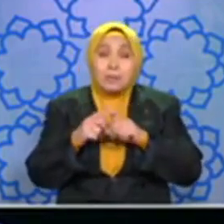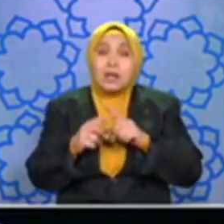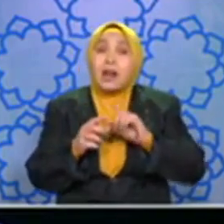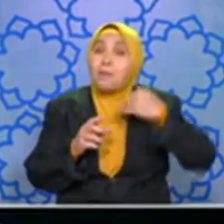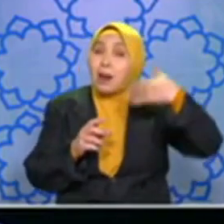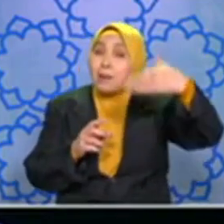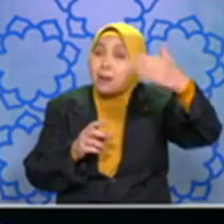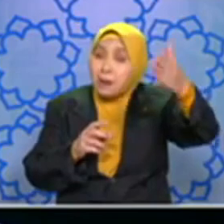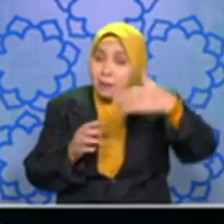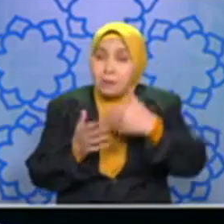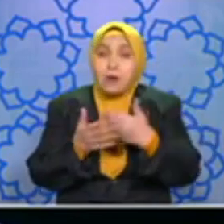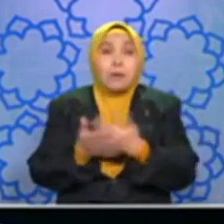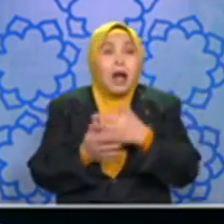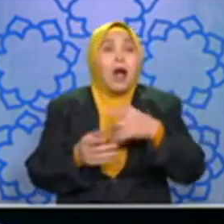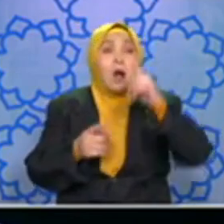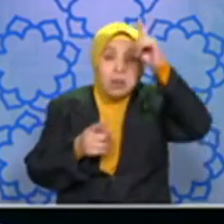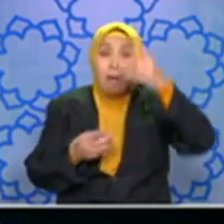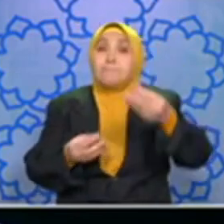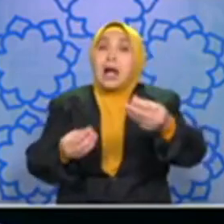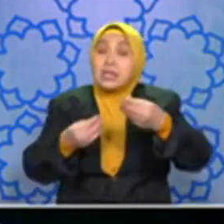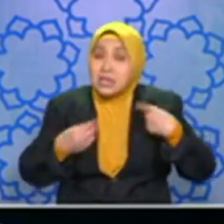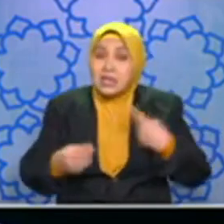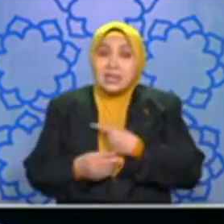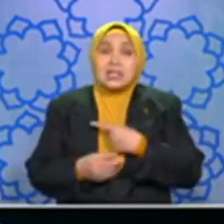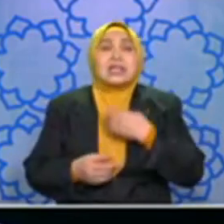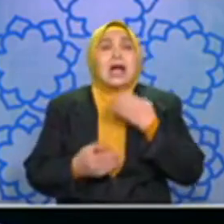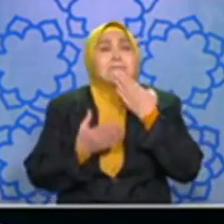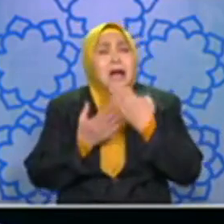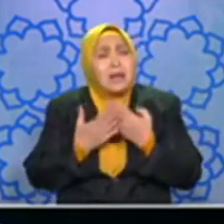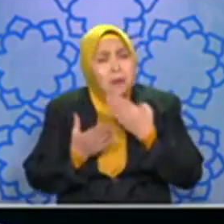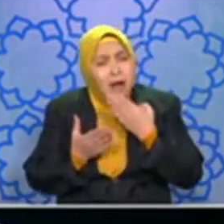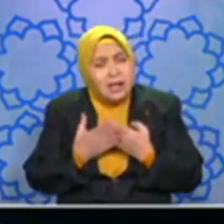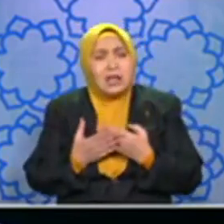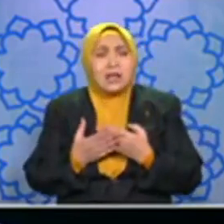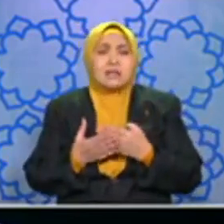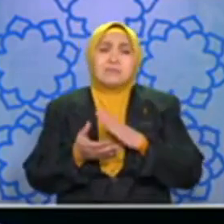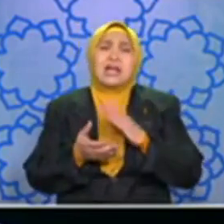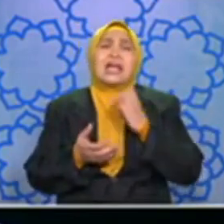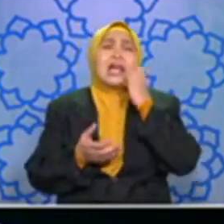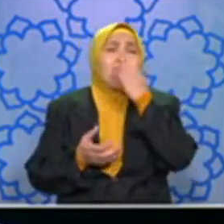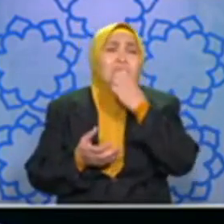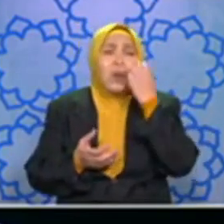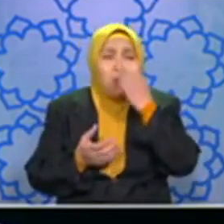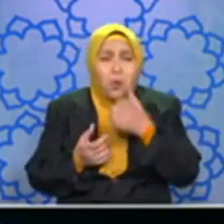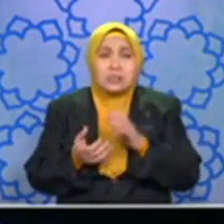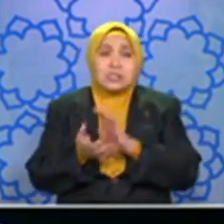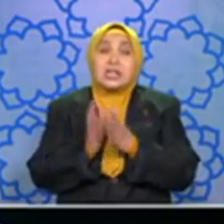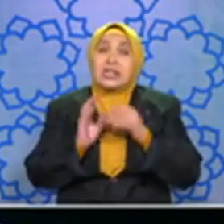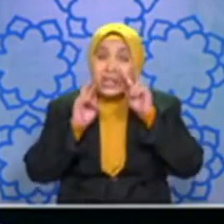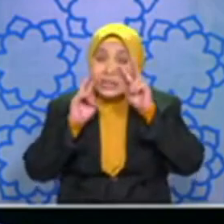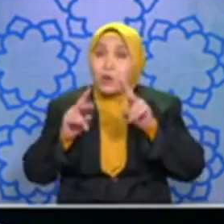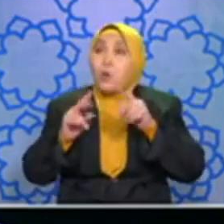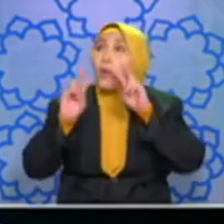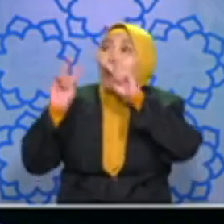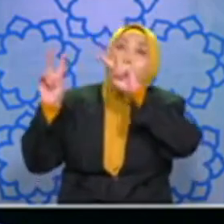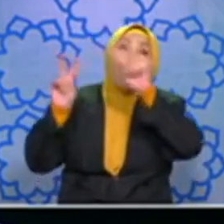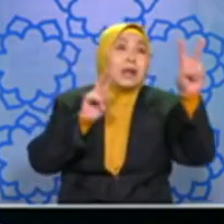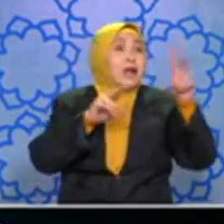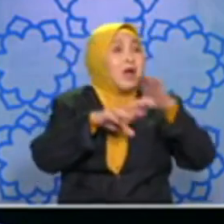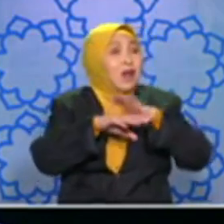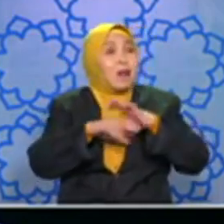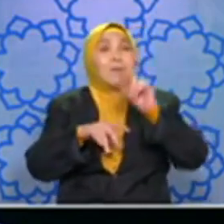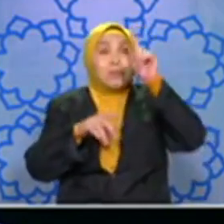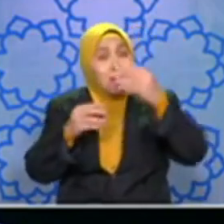ceritanya Allah bagi kita yang elok-elok. Maka itu peranan bila kita lihat kepada alam, Allah bagi